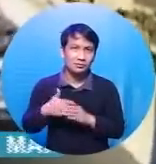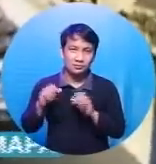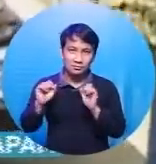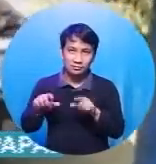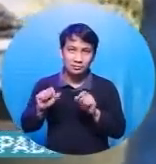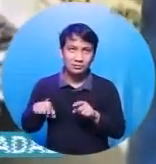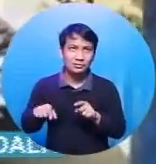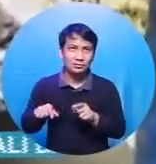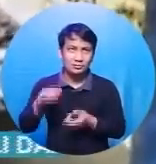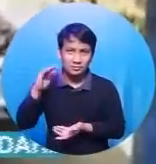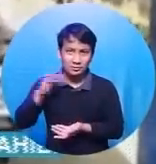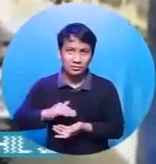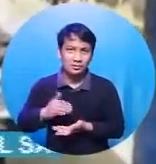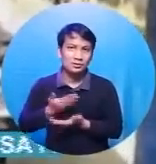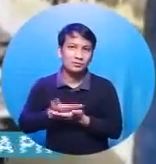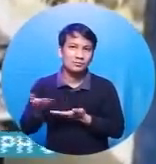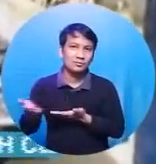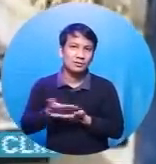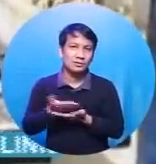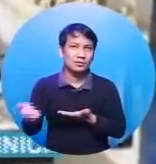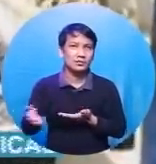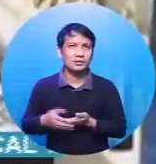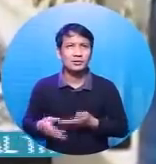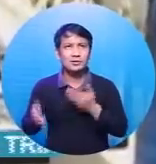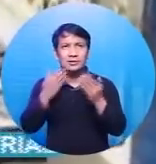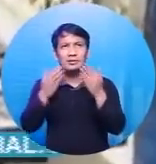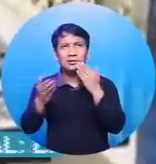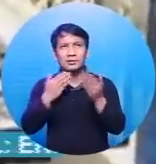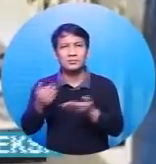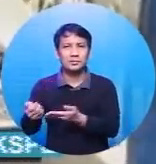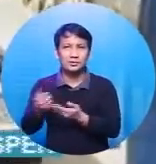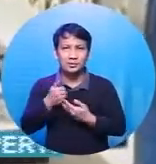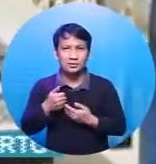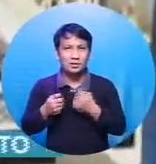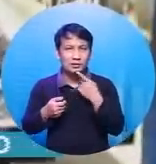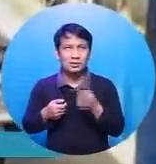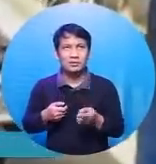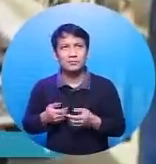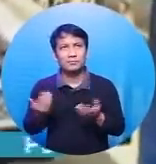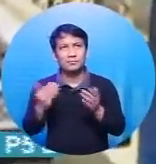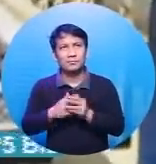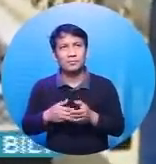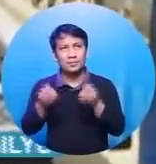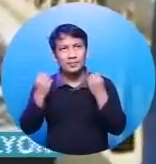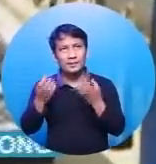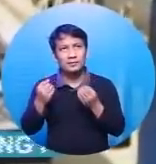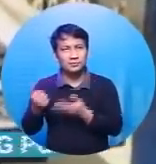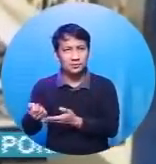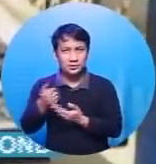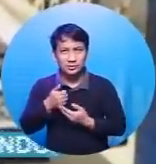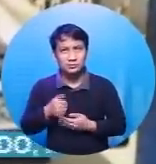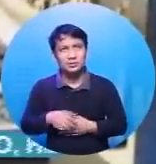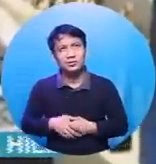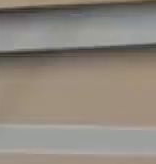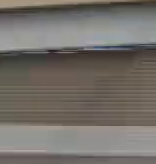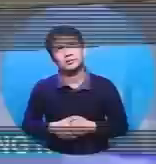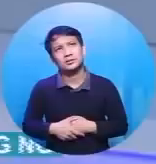Medyo nabawasan na yan. May bumili na po. Maraming salamat sa tulong nyo. Sana marami pa kayong matulungan.